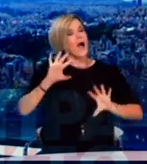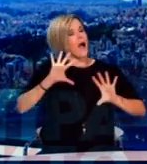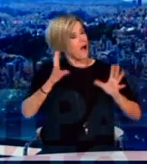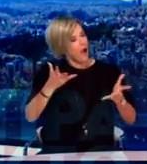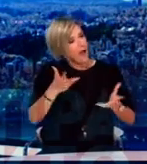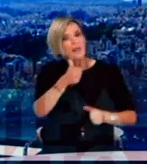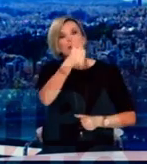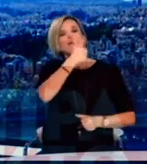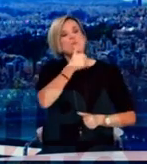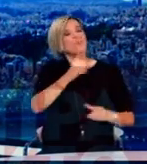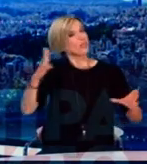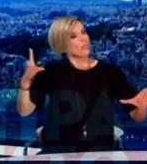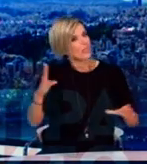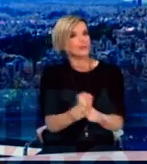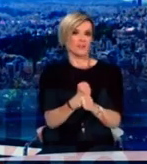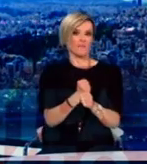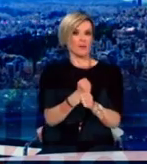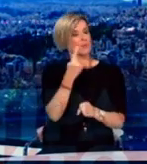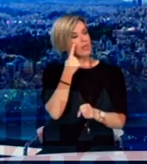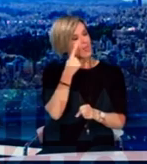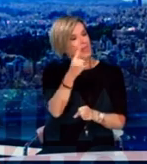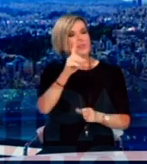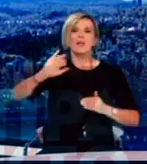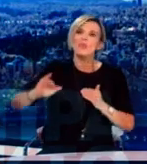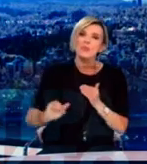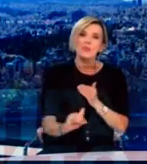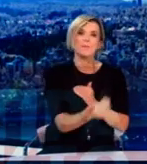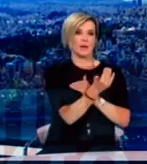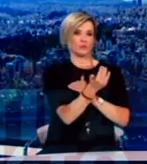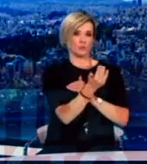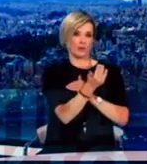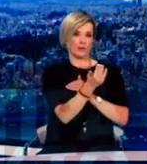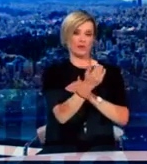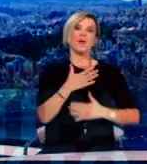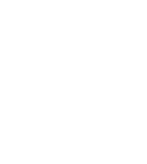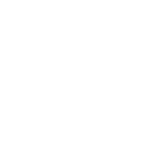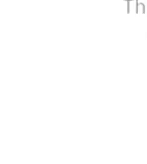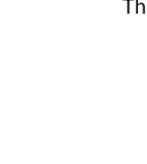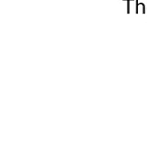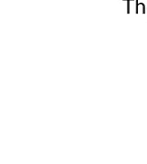καταφέρουμε όμως όλοι μαζί και θα βγούμε από αυτή την κρίση πολύ πιο δυνατοί. Σας ευχαριστώ πολύ.